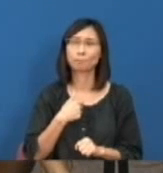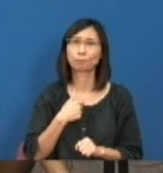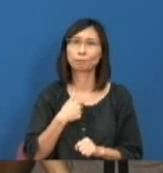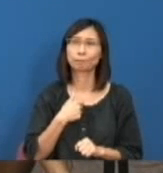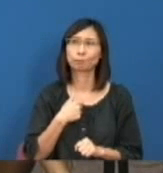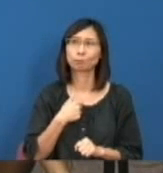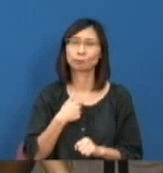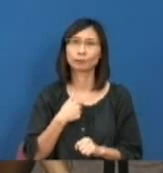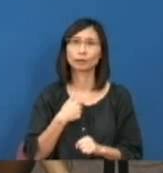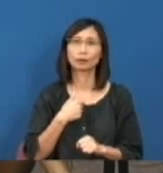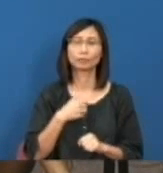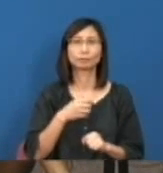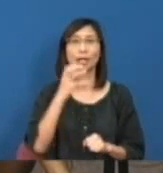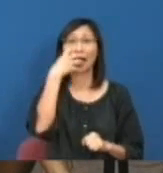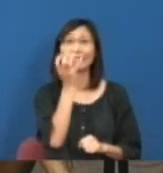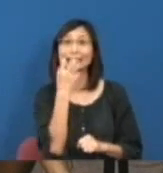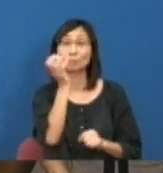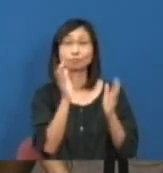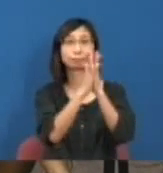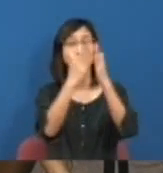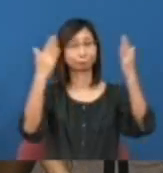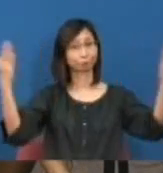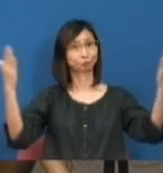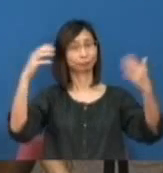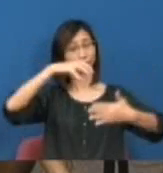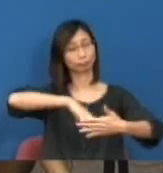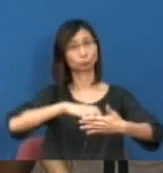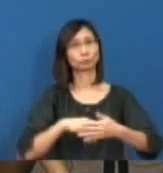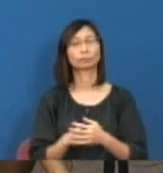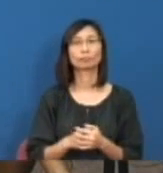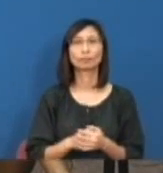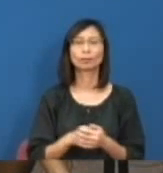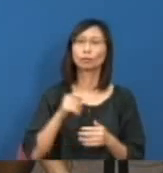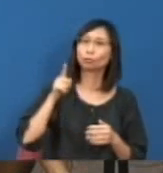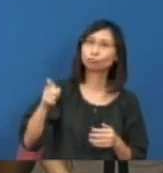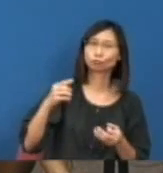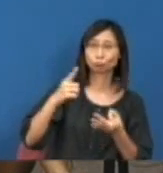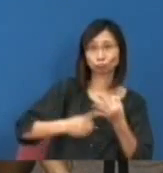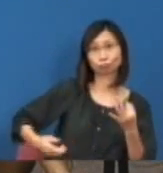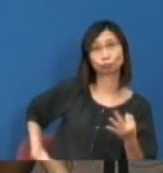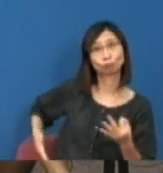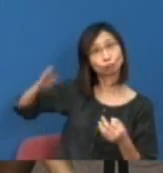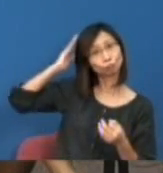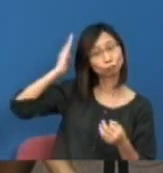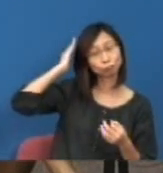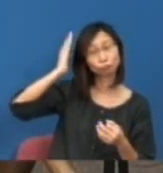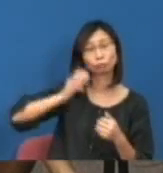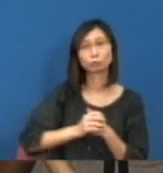寫明報嗰篇文嘅時候就係話，由佢喺學友社被人鬥倒咗，即係